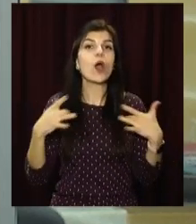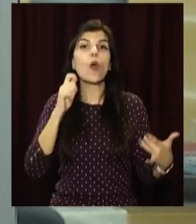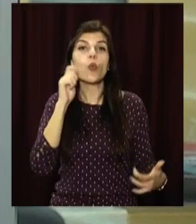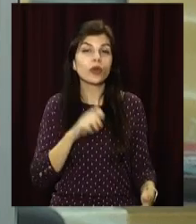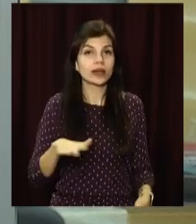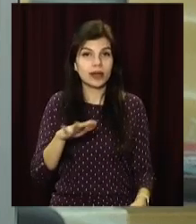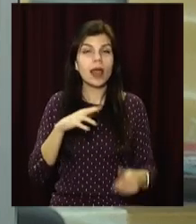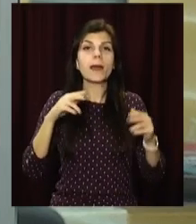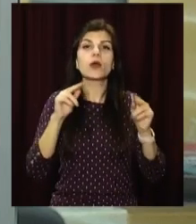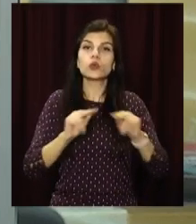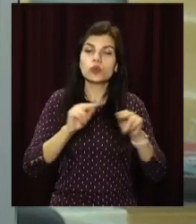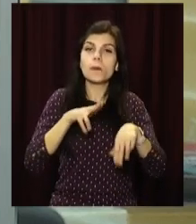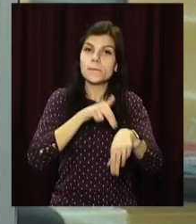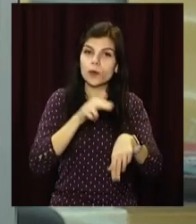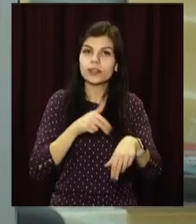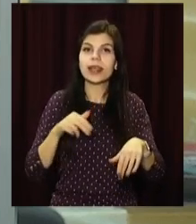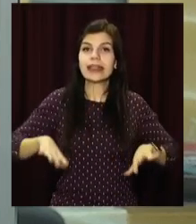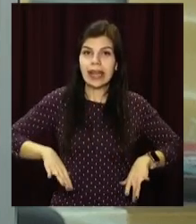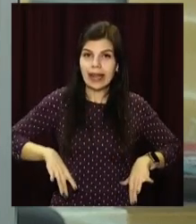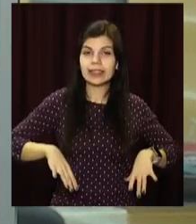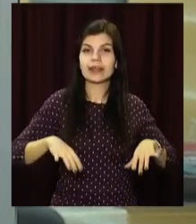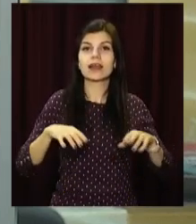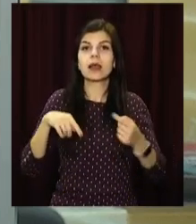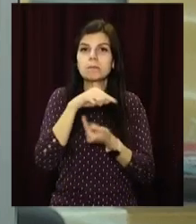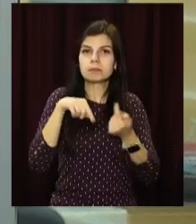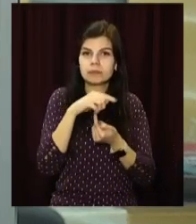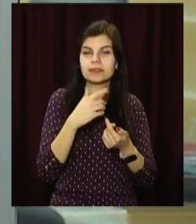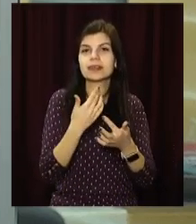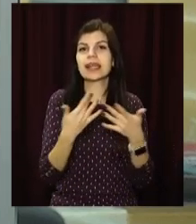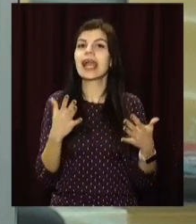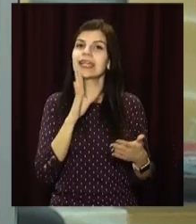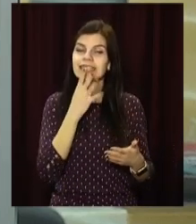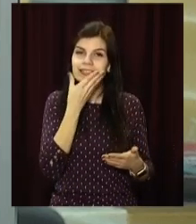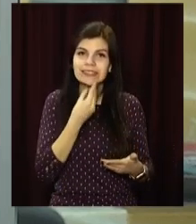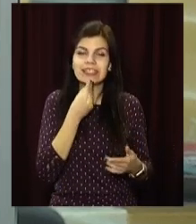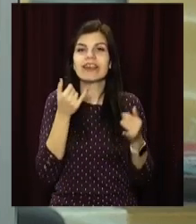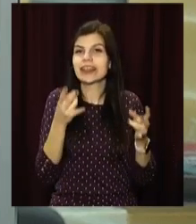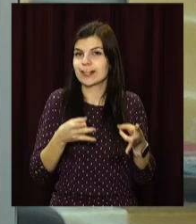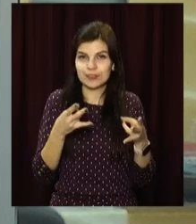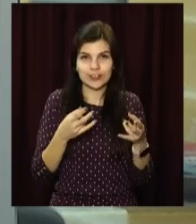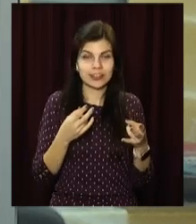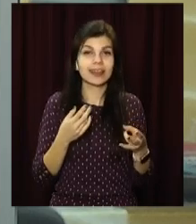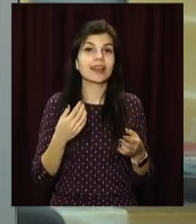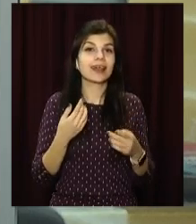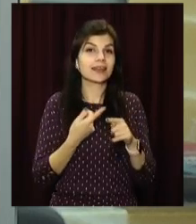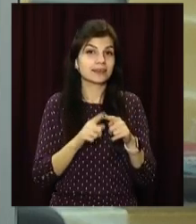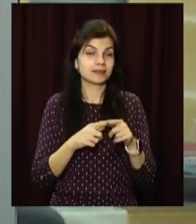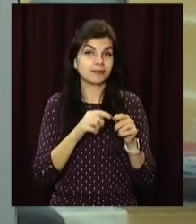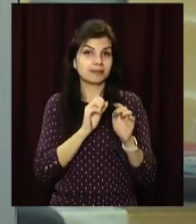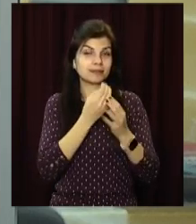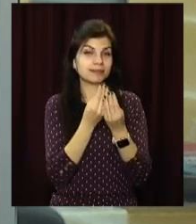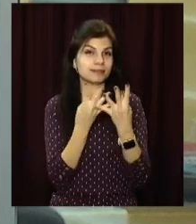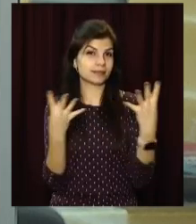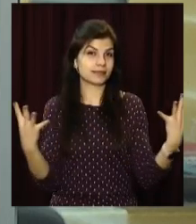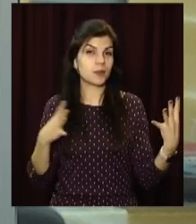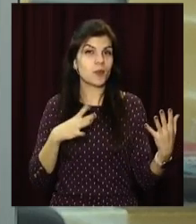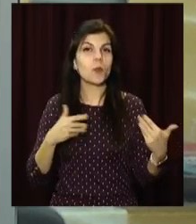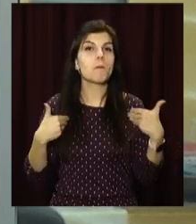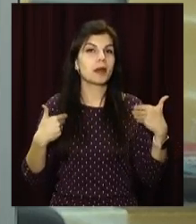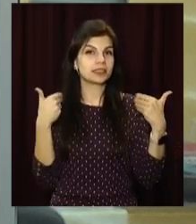зібралися педагоги, поліціянтки, тренерки, підприємниці, красиві, тендітні та ніжні. З лауреатками поспілкувався і наш В'ячеслав